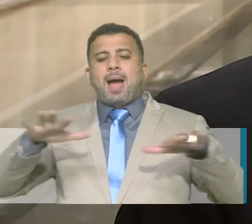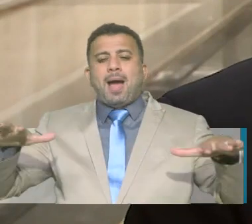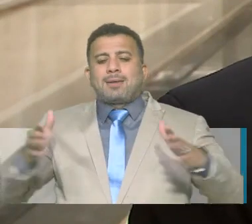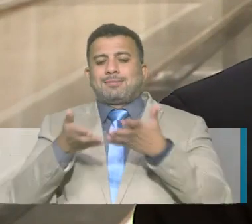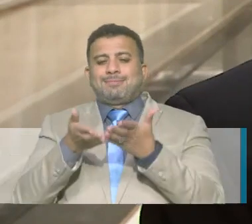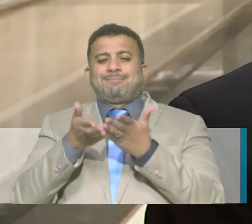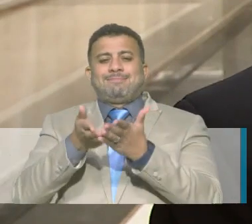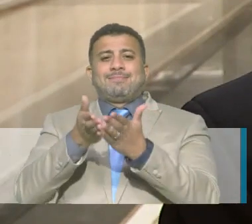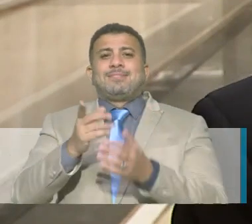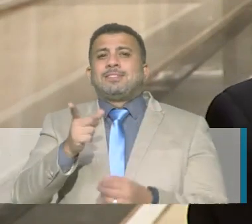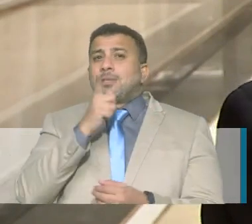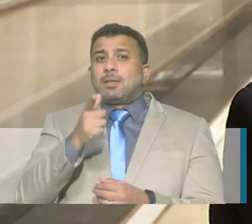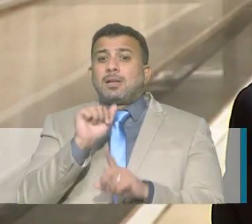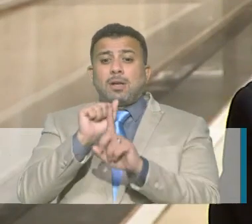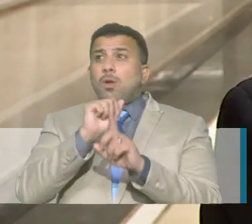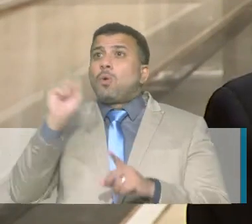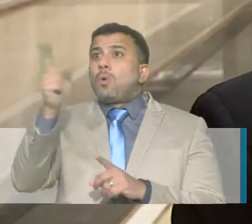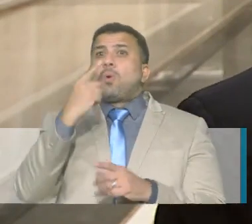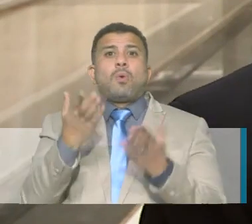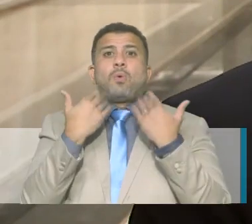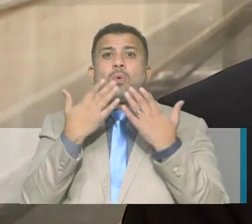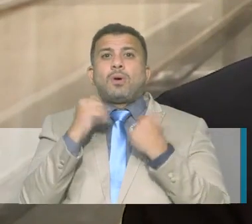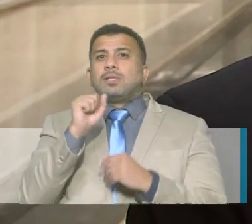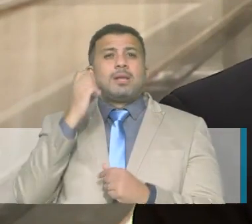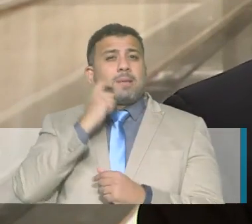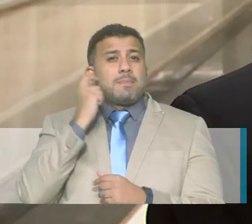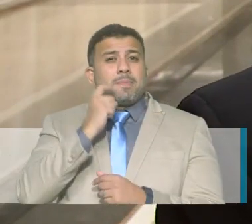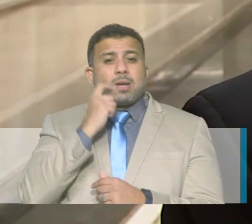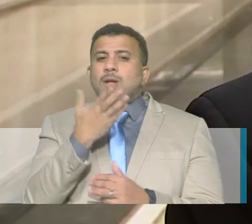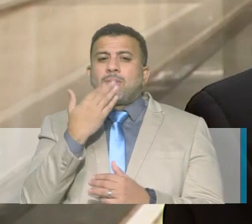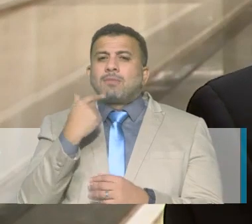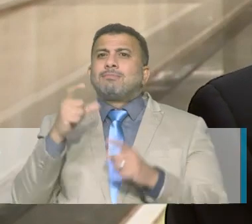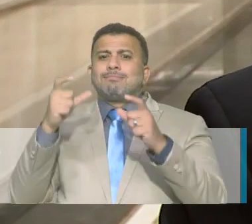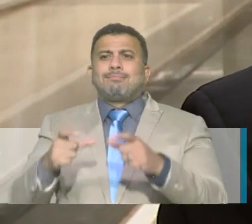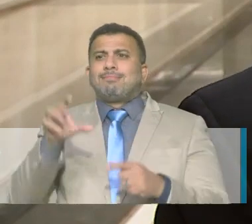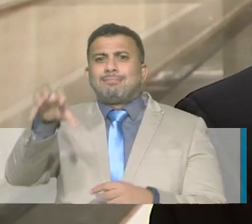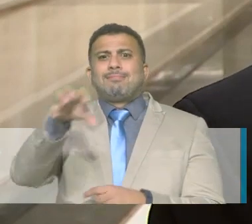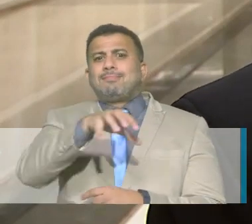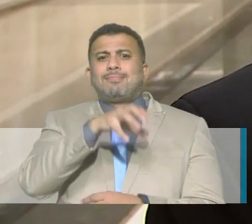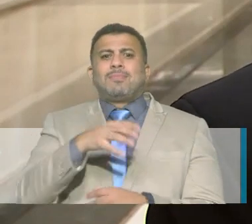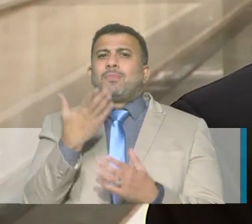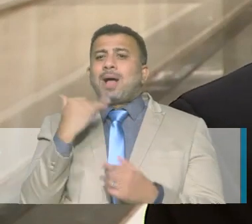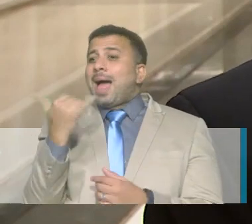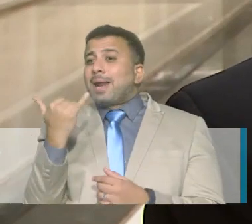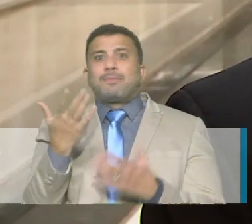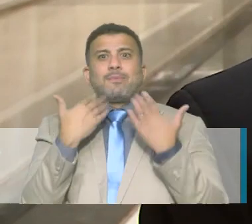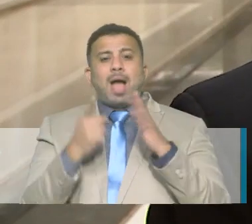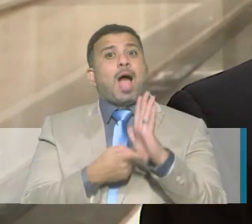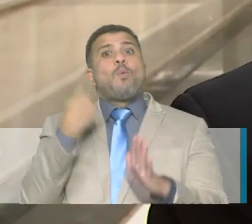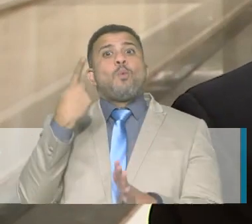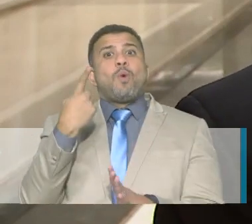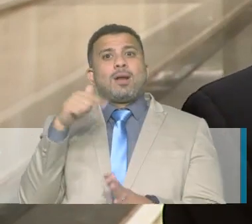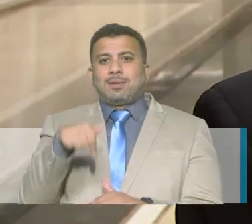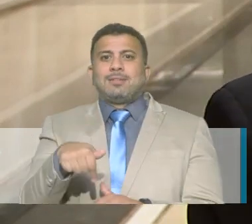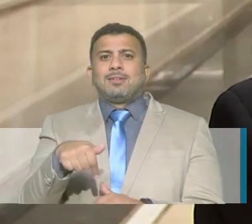فهذا الاختصاص الجديد ما موجود في أي جامعة في الإمارات وحتى في المناطق العربية.